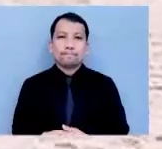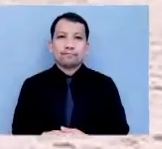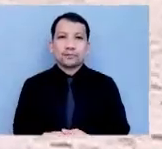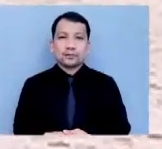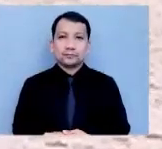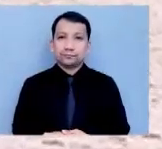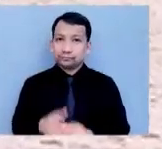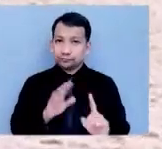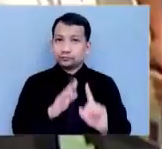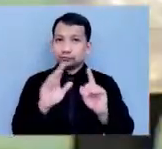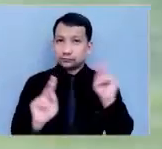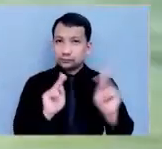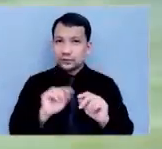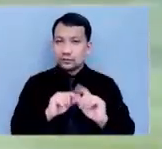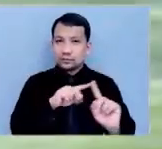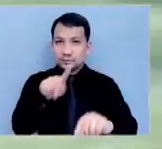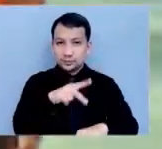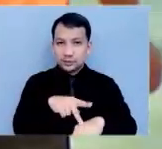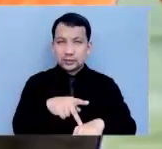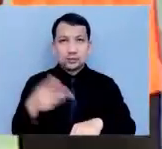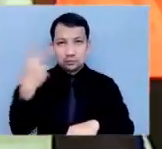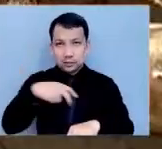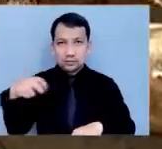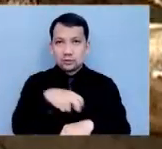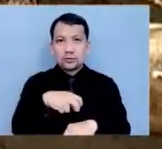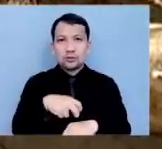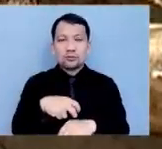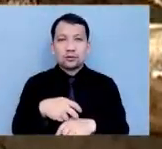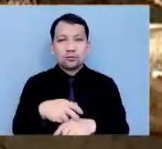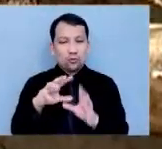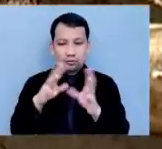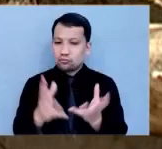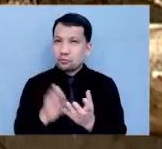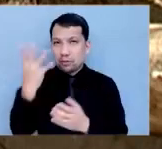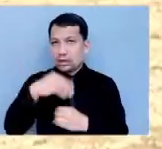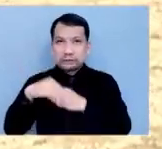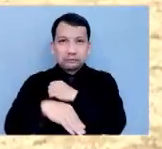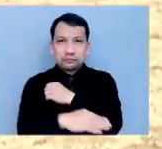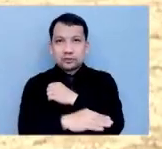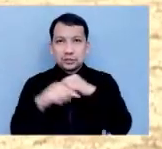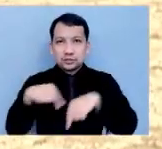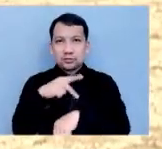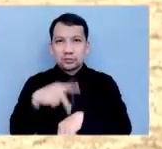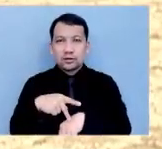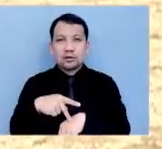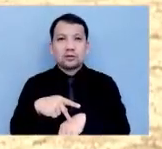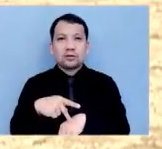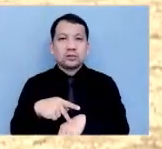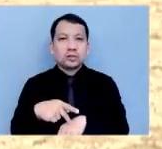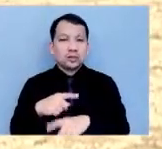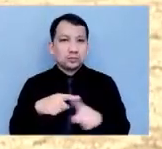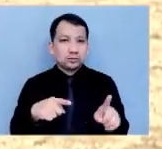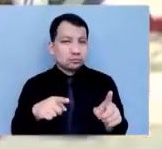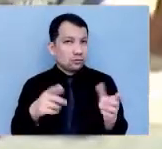Sikat ang Pilipinas bilang isang tourist destination para sa mga world-class beach ng bansa. Pero kung may isa raw butas sa turismo